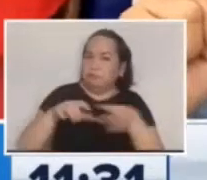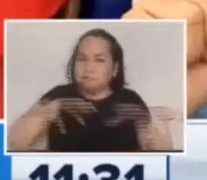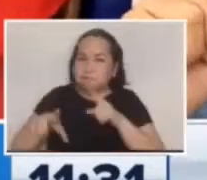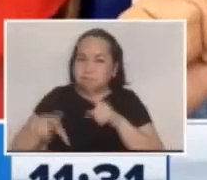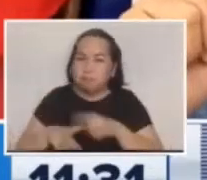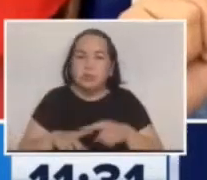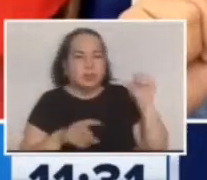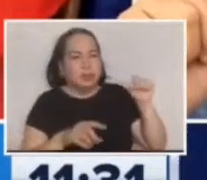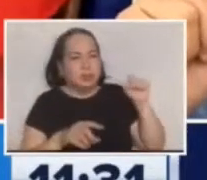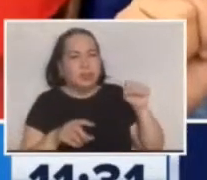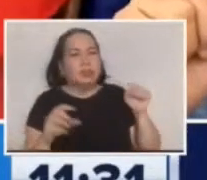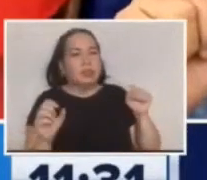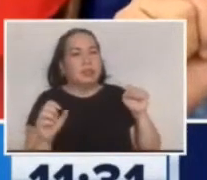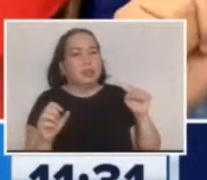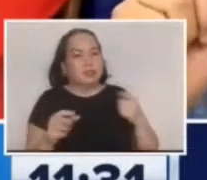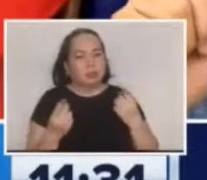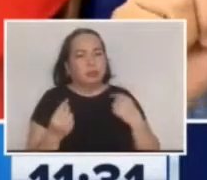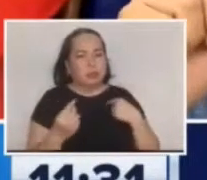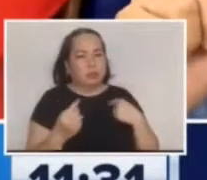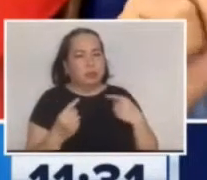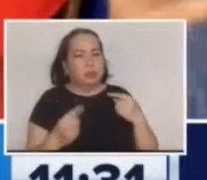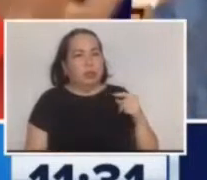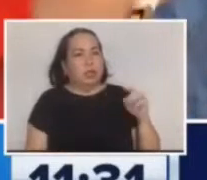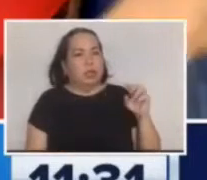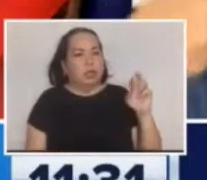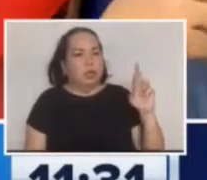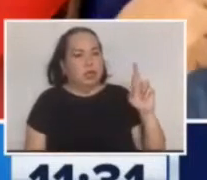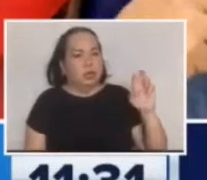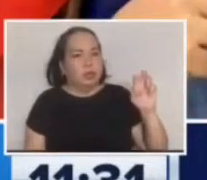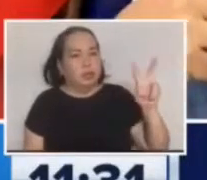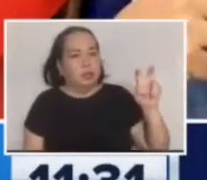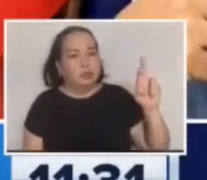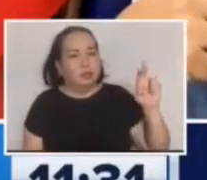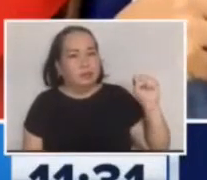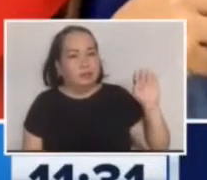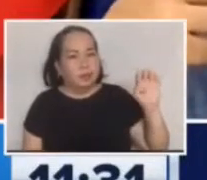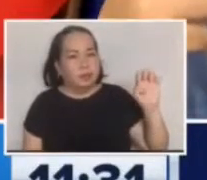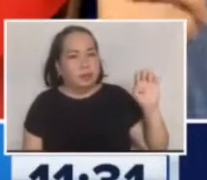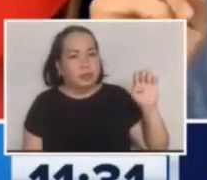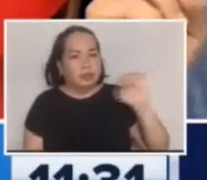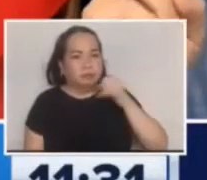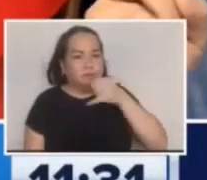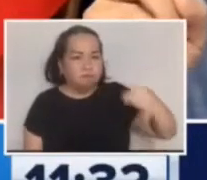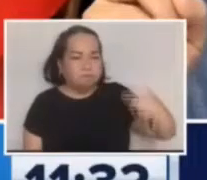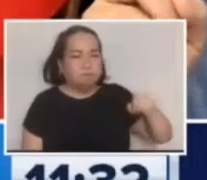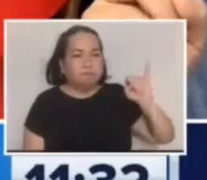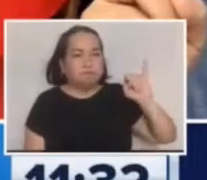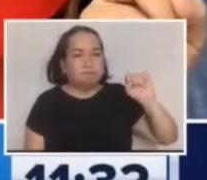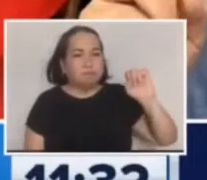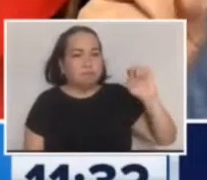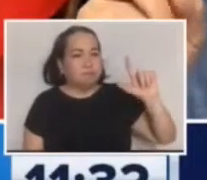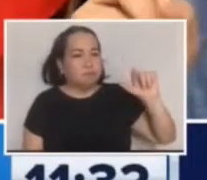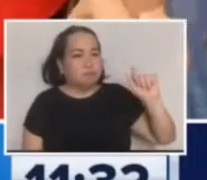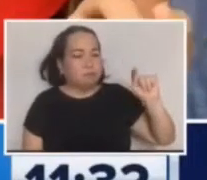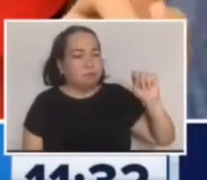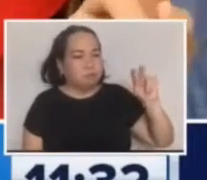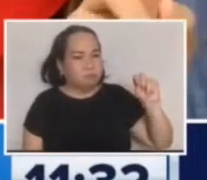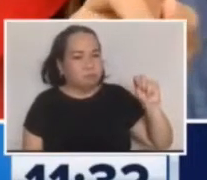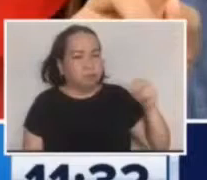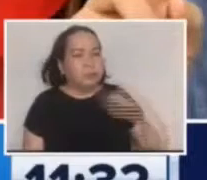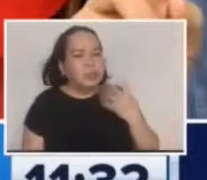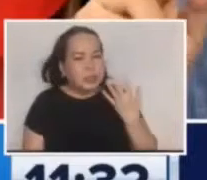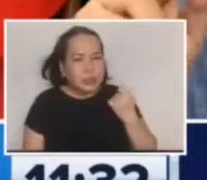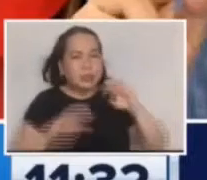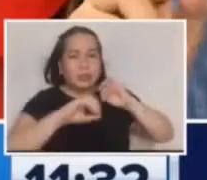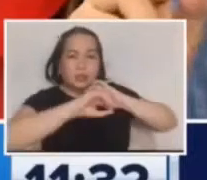merong na-report yung DOH na nag-positive dito sa returning OFWs. May dalawa